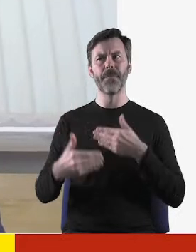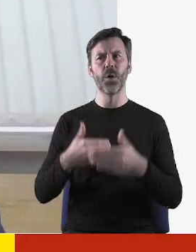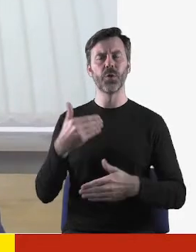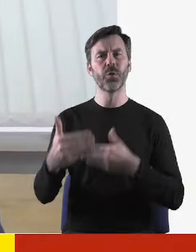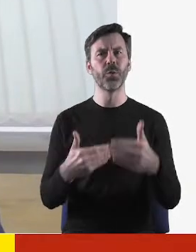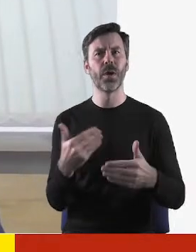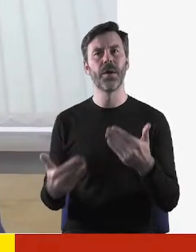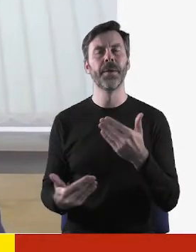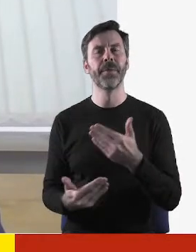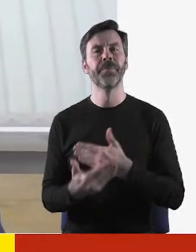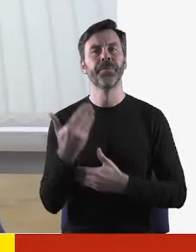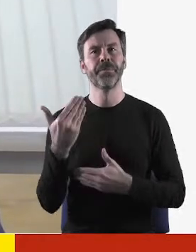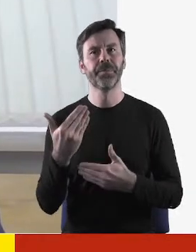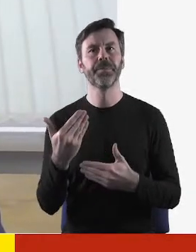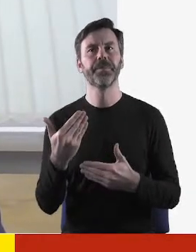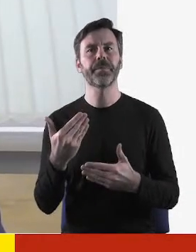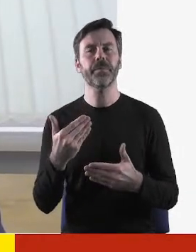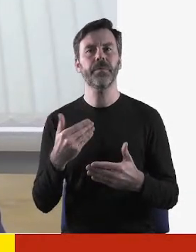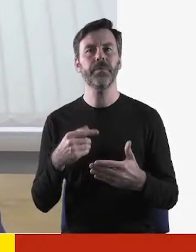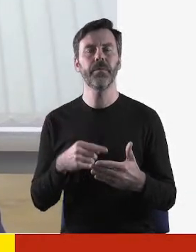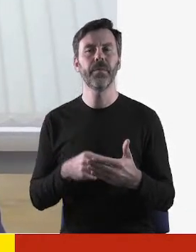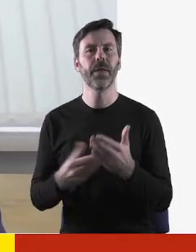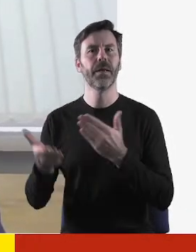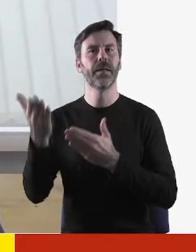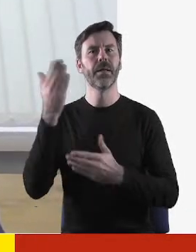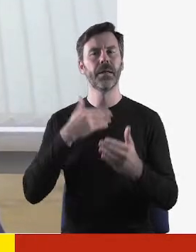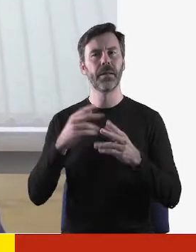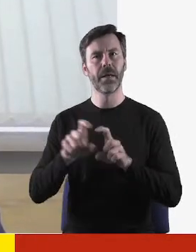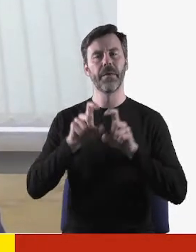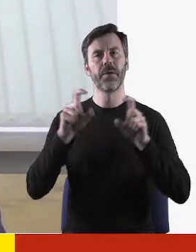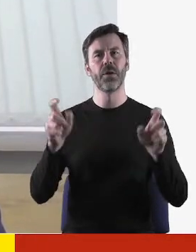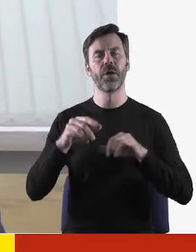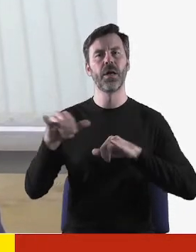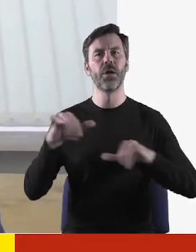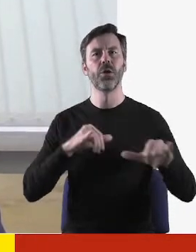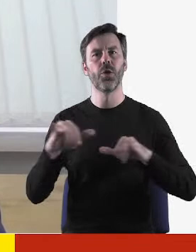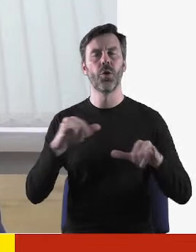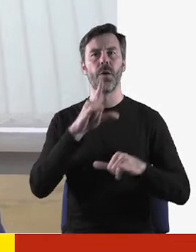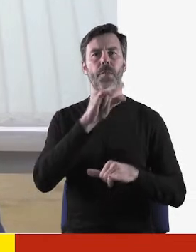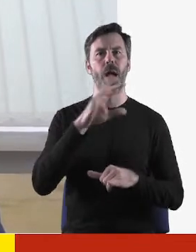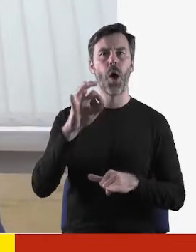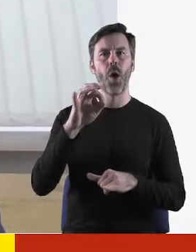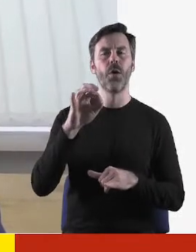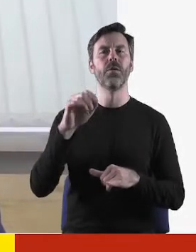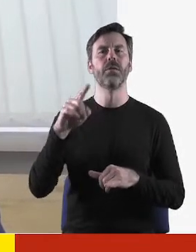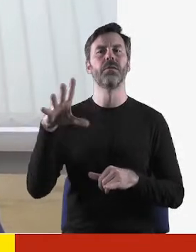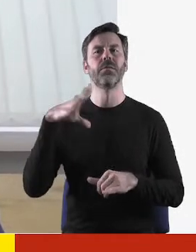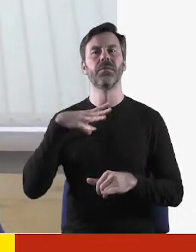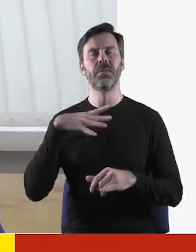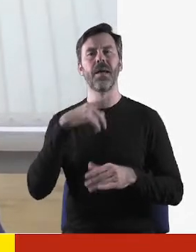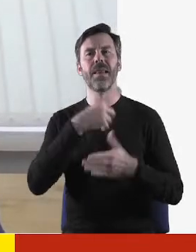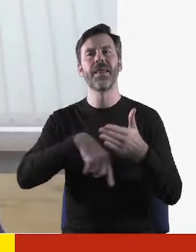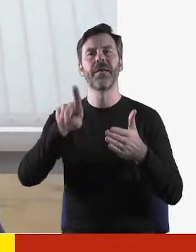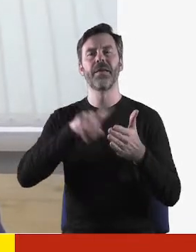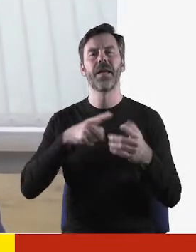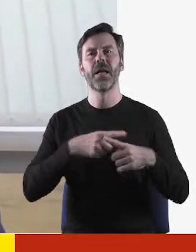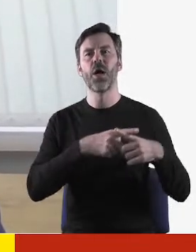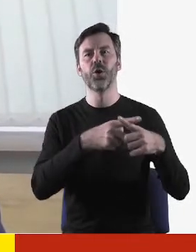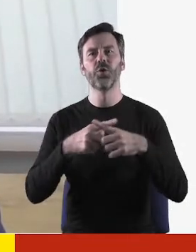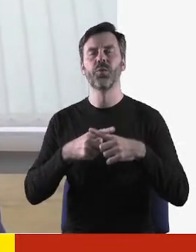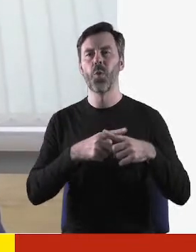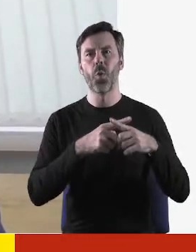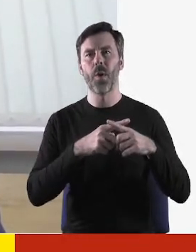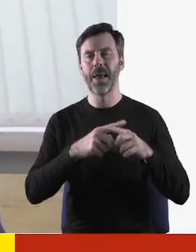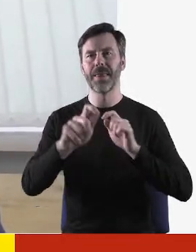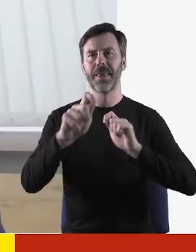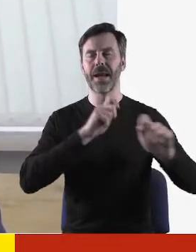która doprowadziła za czasów rządów Platformy Obywatelskiej do likwidacji w zasadzie wszystkich spółek przewozowych